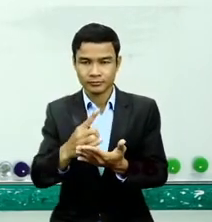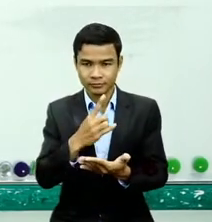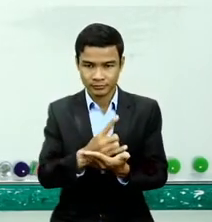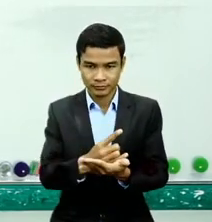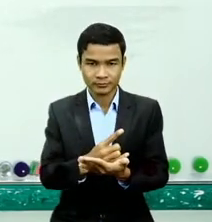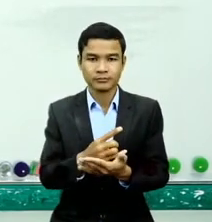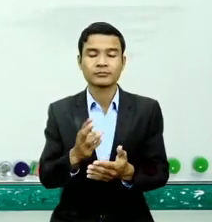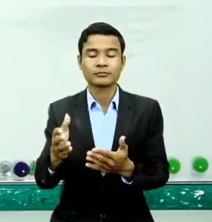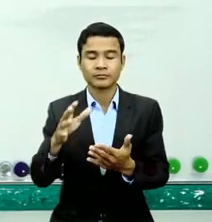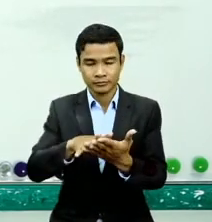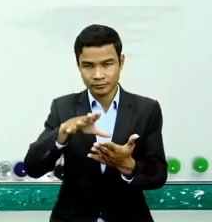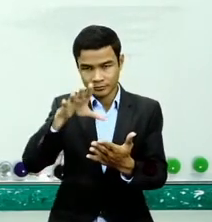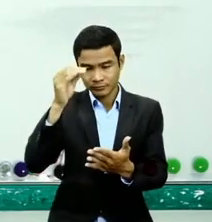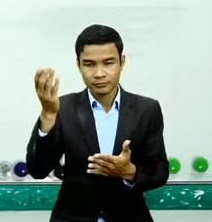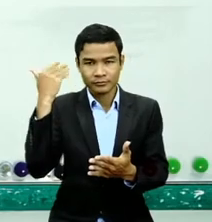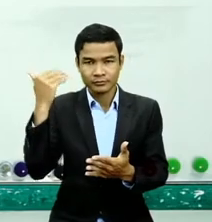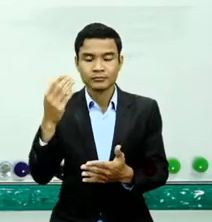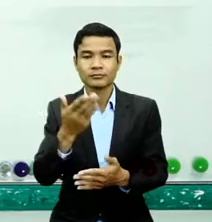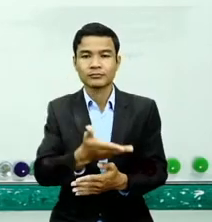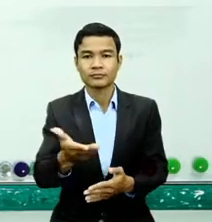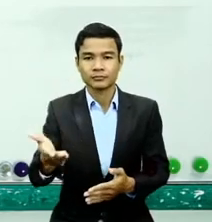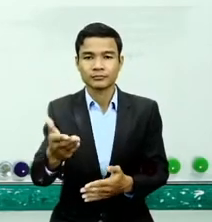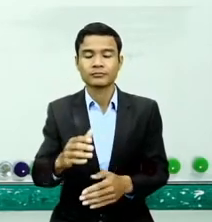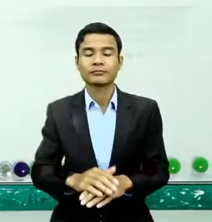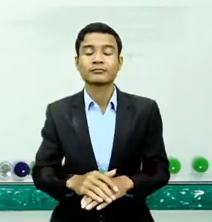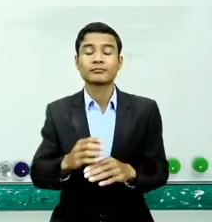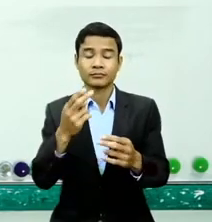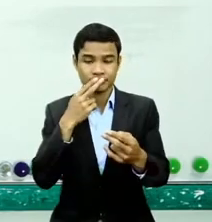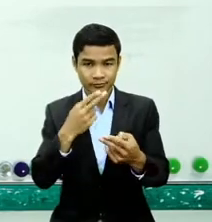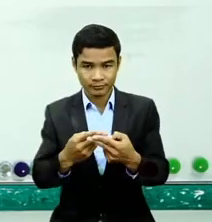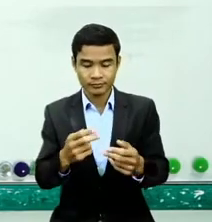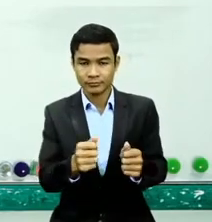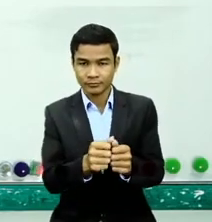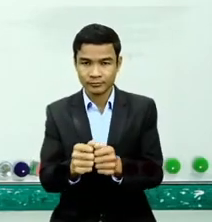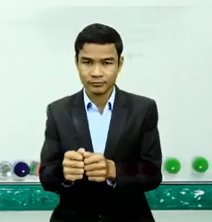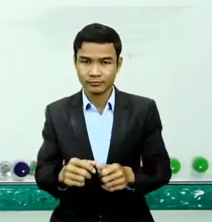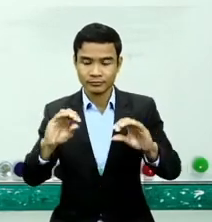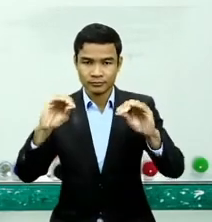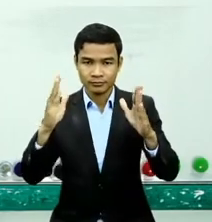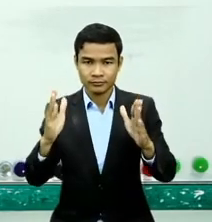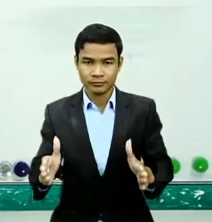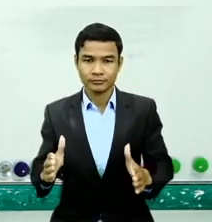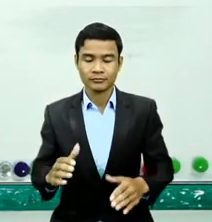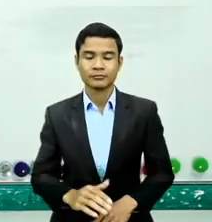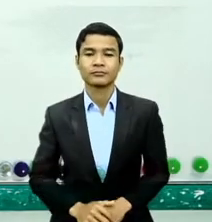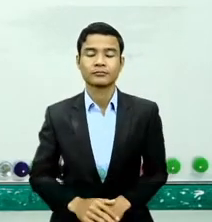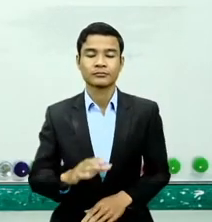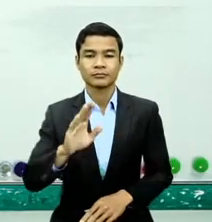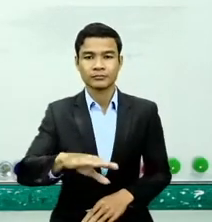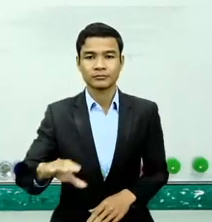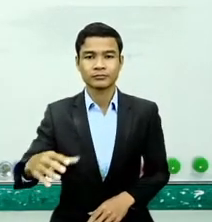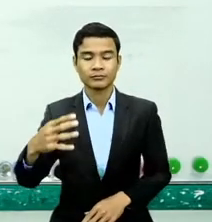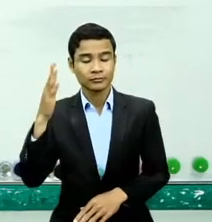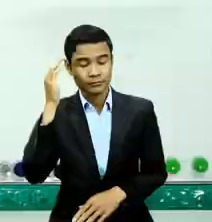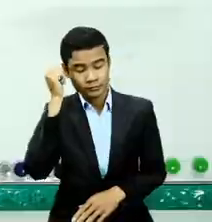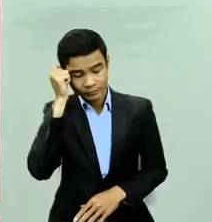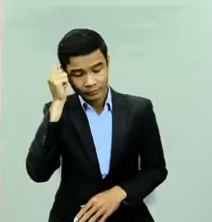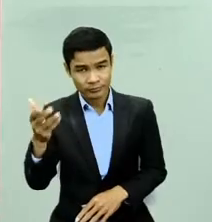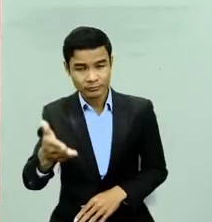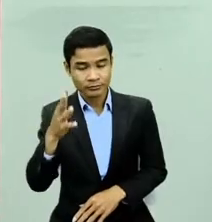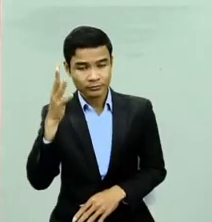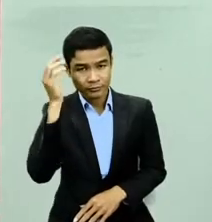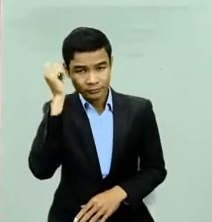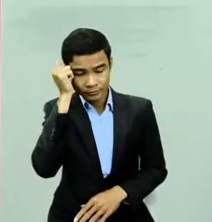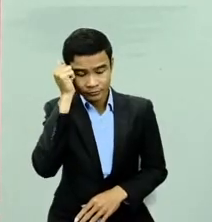dưỡng. Chạy bán riêng rùi gần lòng mong này cho con tăng ọc ní. Tiếm cháu cho mùi nẹ cổ rốm. Con chạm bán tế ta. Ta